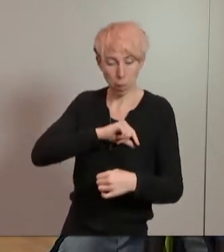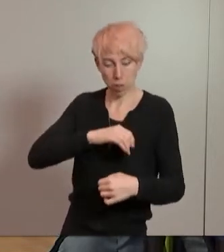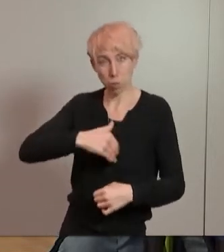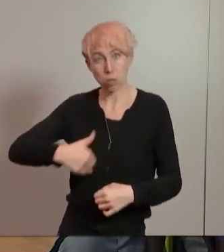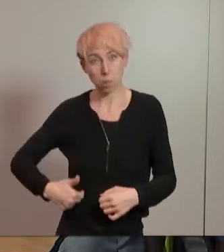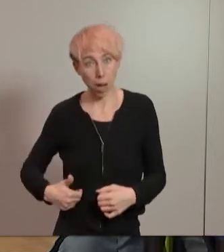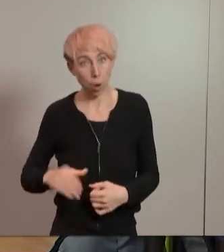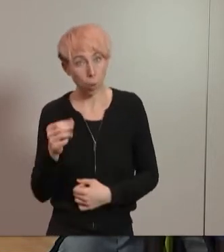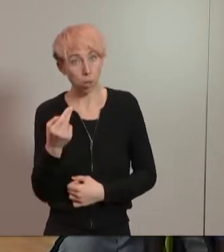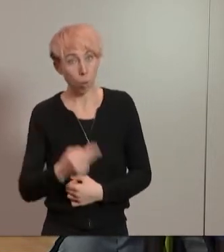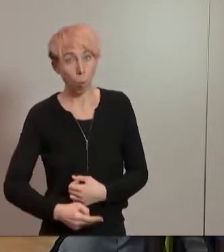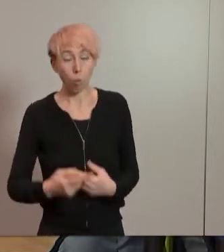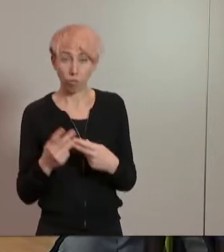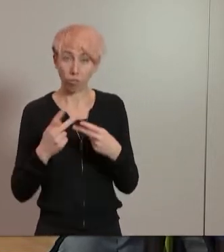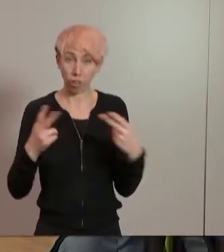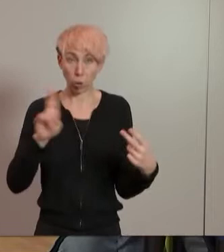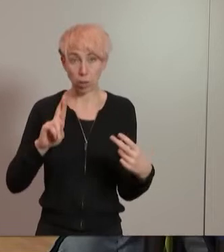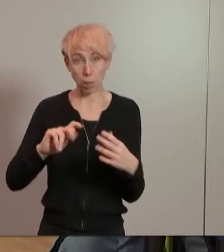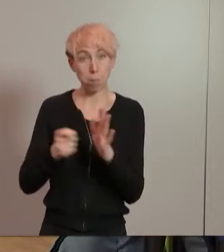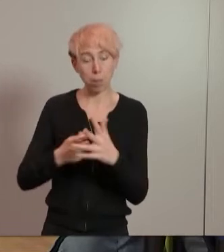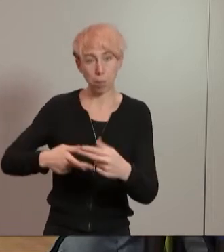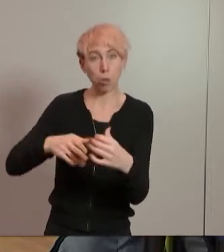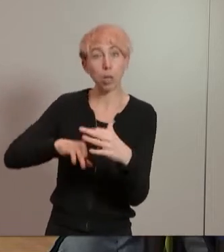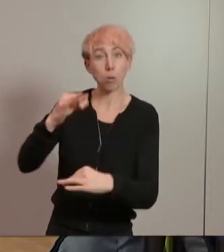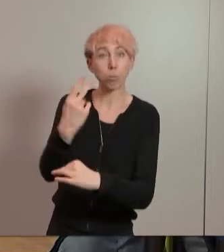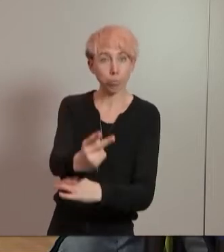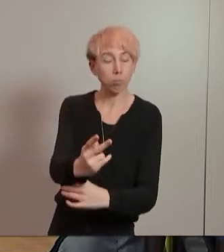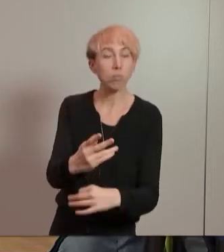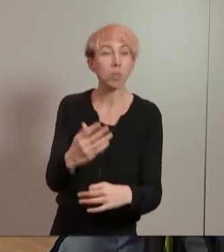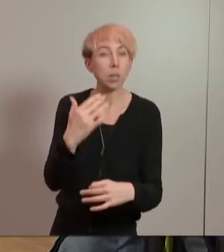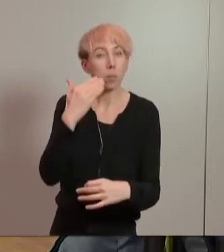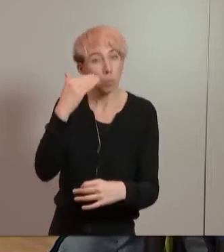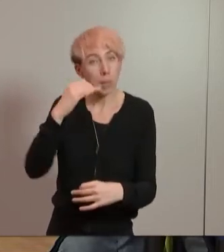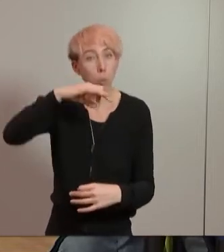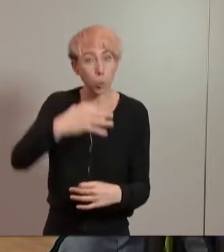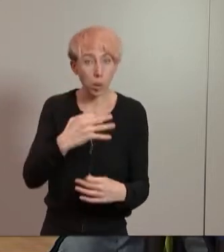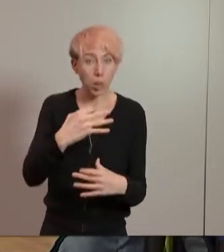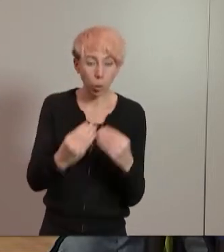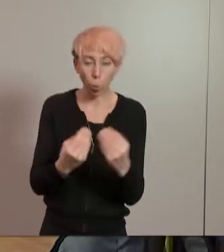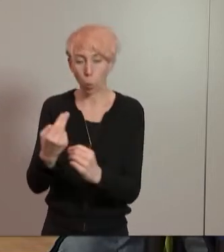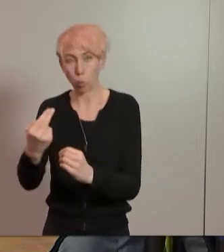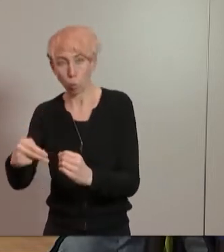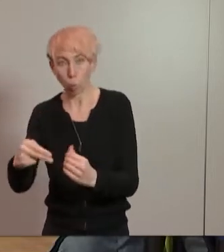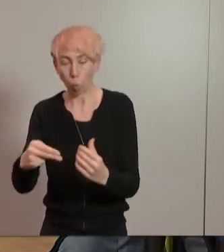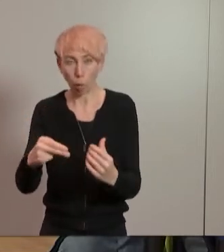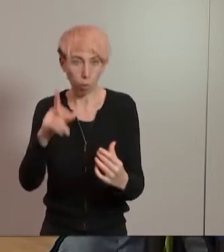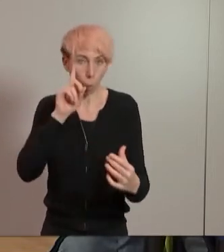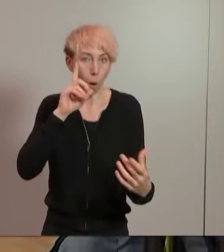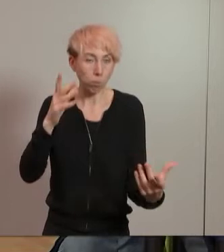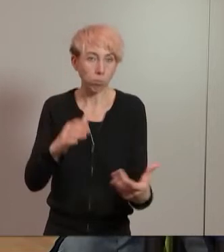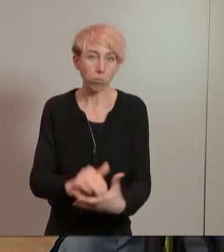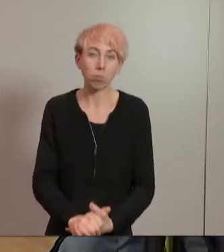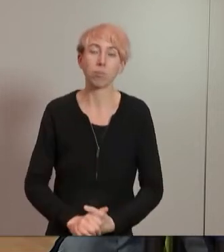municipale sur Rosé lors de votre mandat? Et si oui ou non, quelles sont les raisons? Voilà.